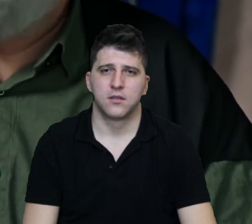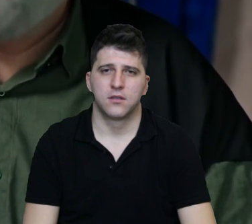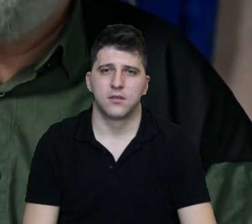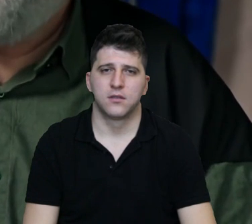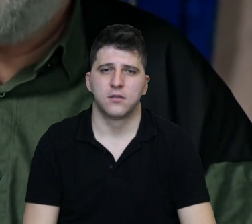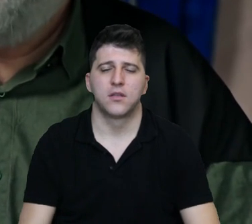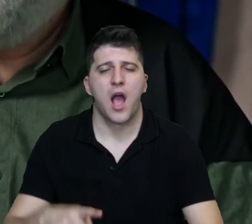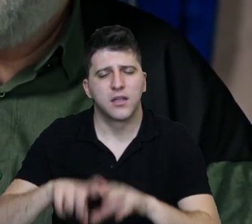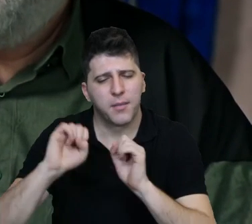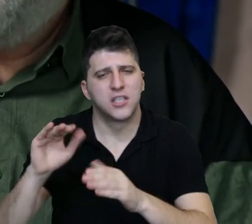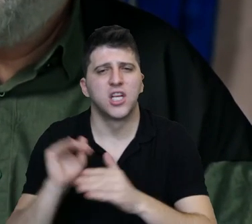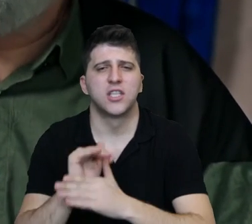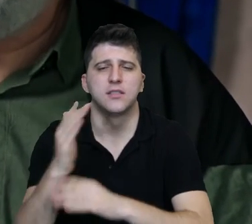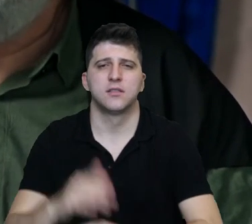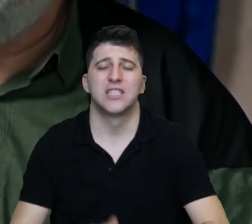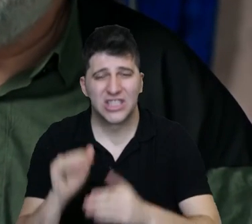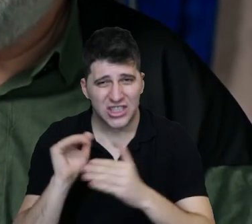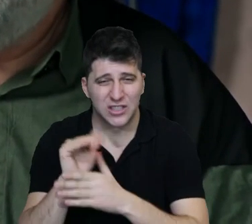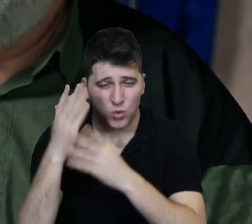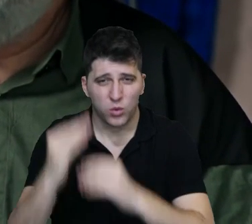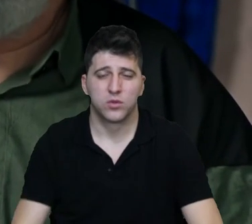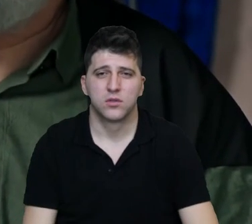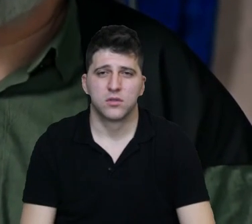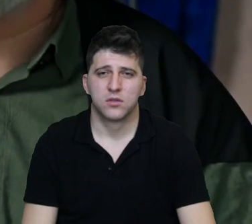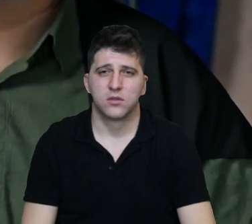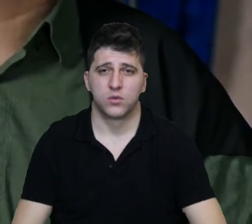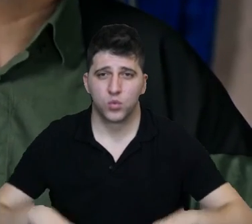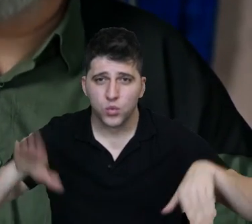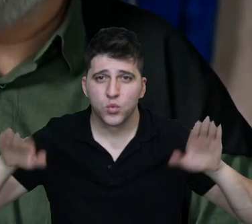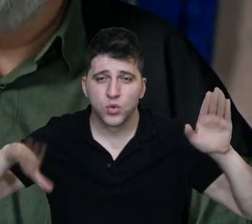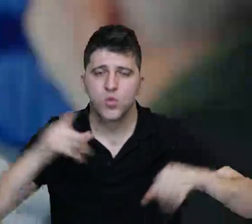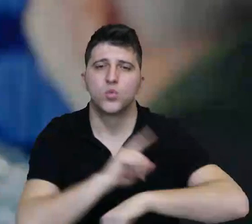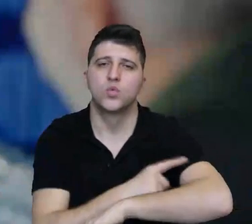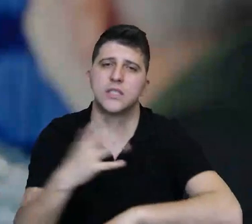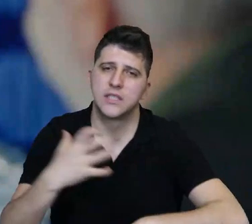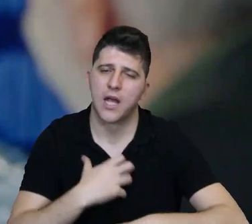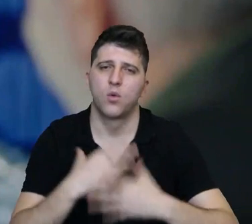Arda bırak bunları yaşasın. Yaşasın ki uçacak gücü kendinde bulsun.